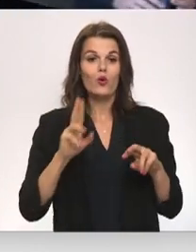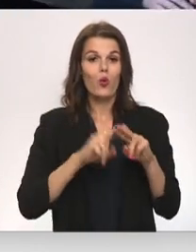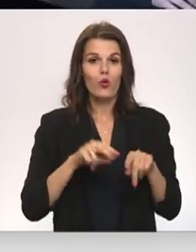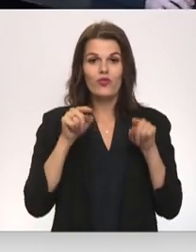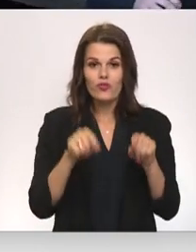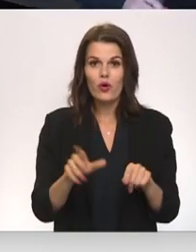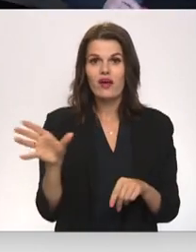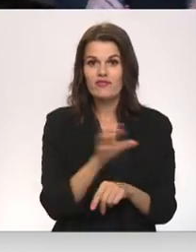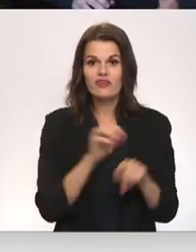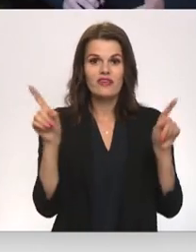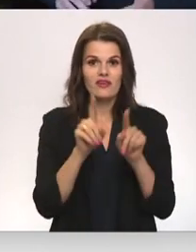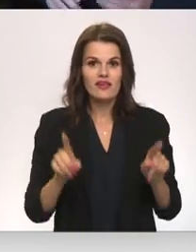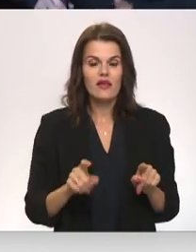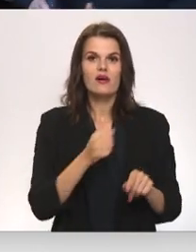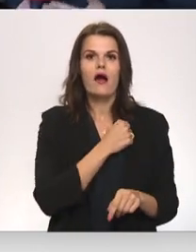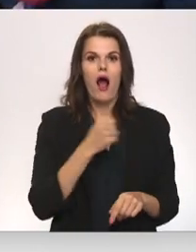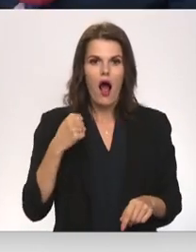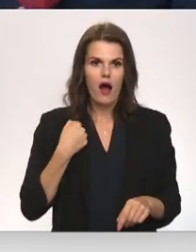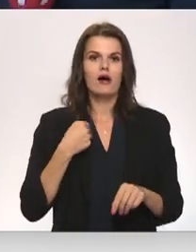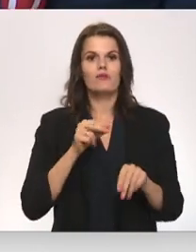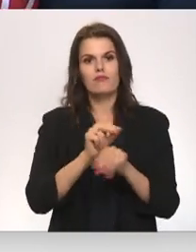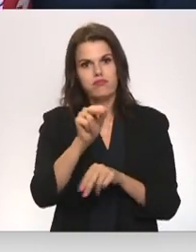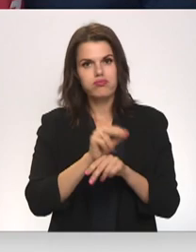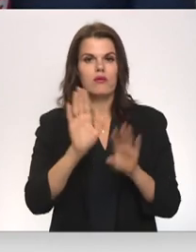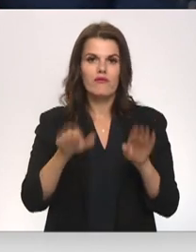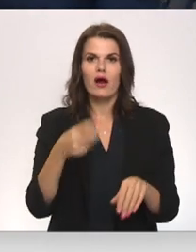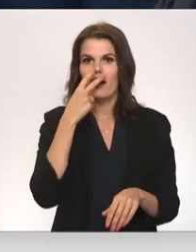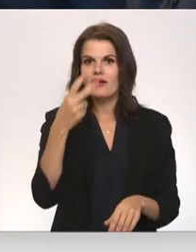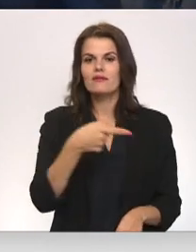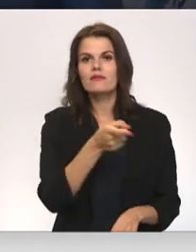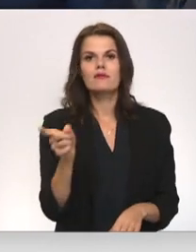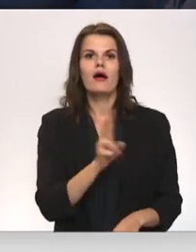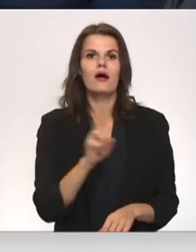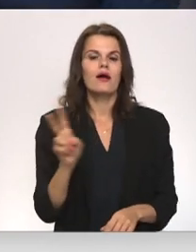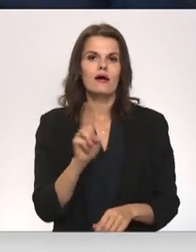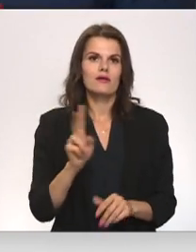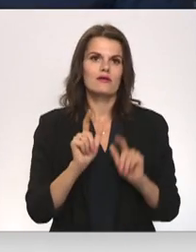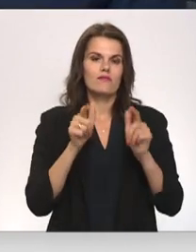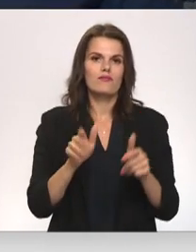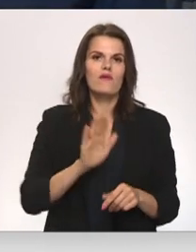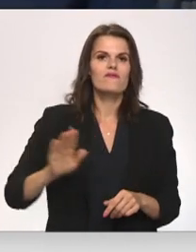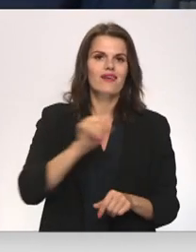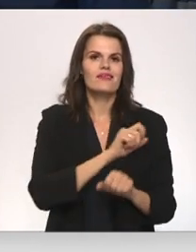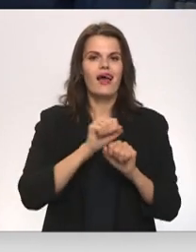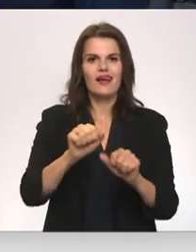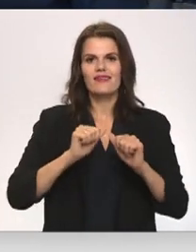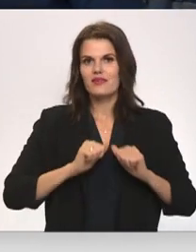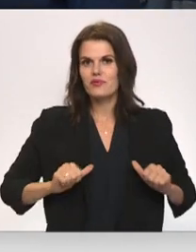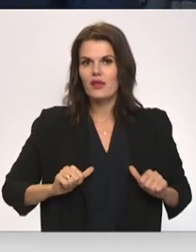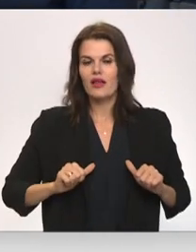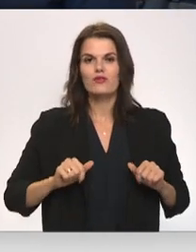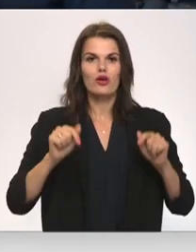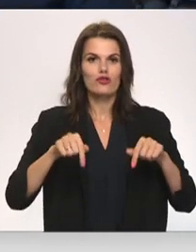visas lietas mums bruņotie spēki saka, ka varēs redzēt arī tie cilvēki, kur tiks iesaukti Valsts aizsardzības dienestā. Jo